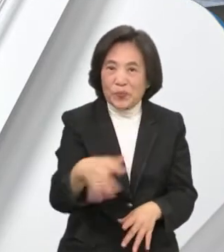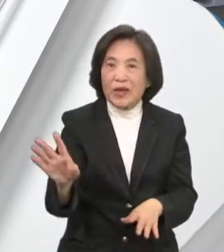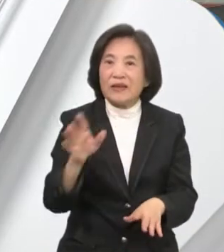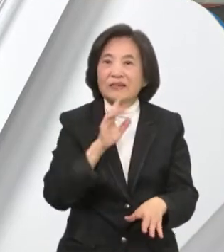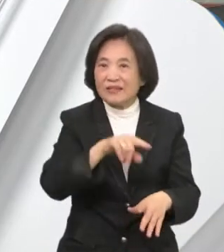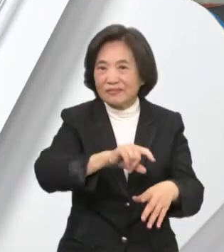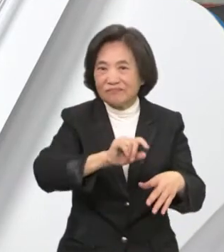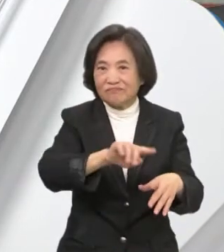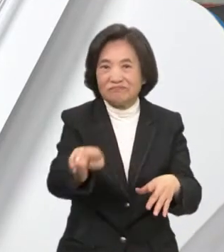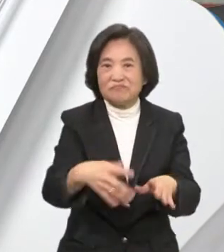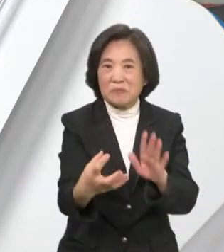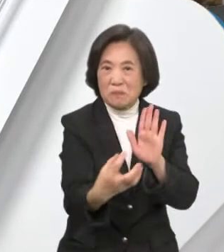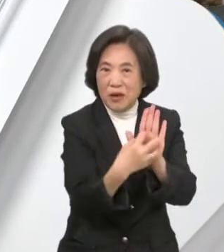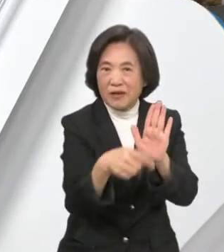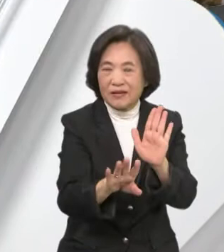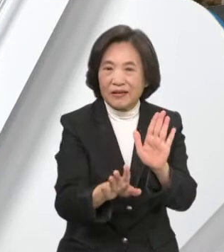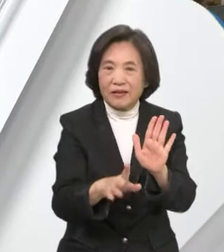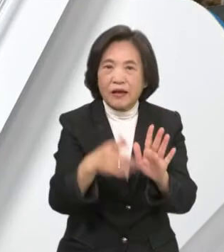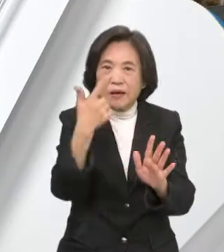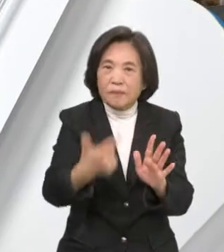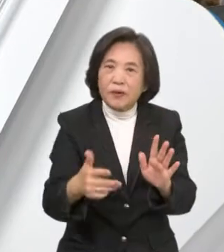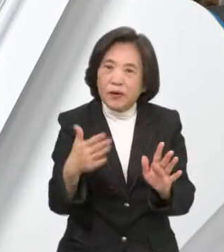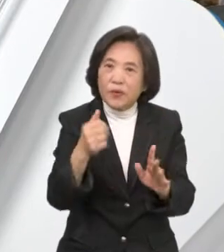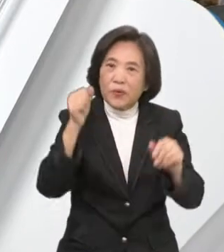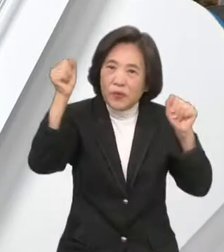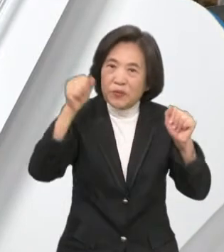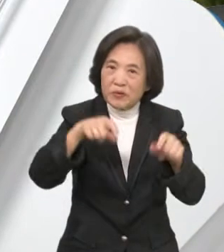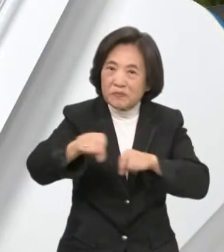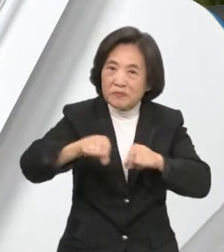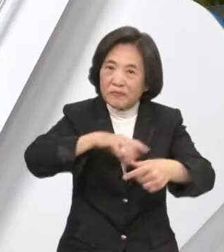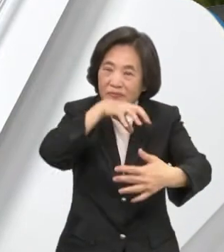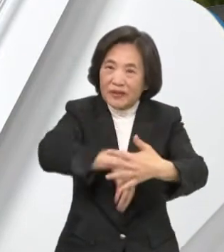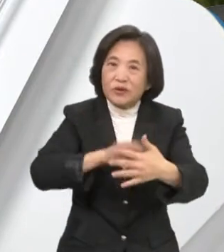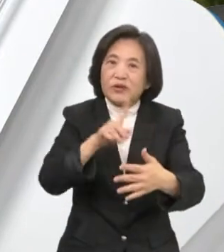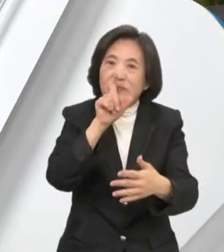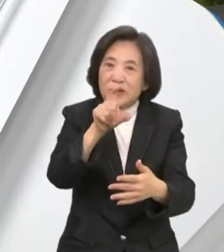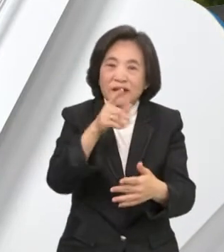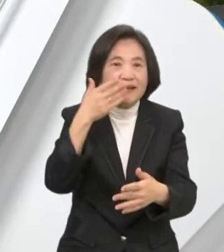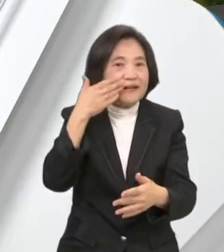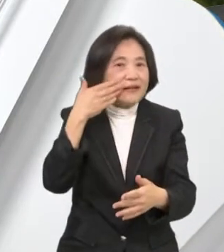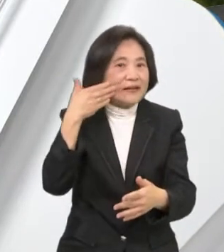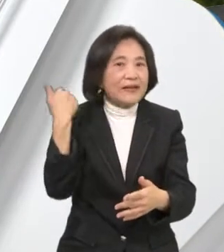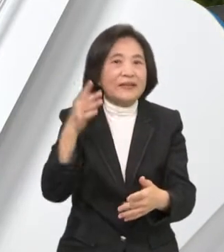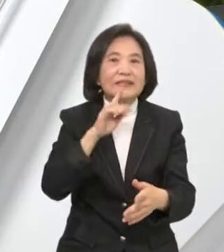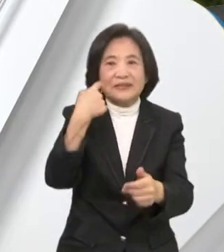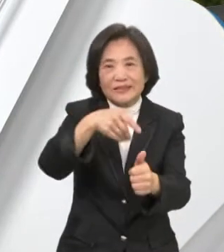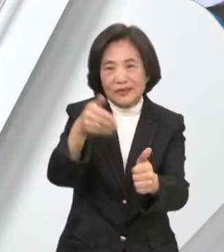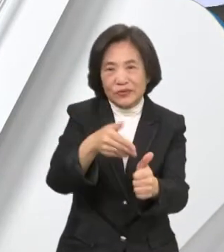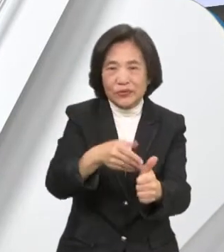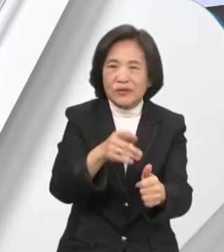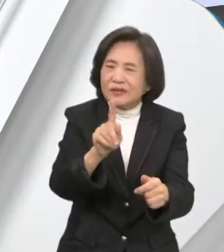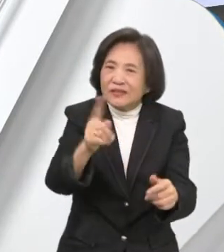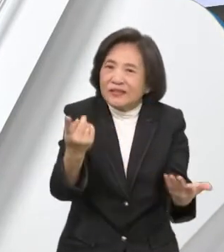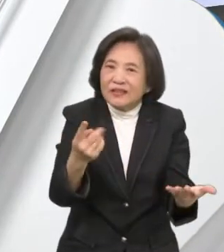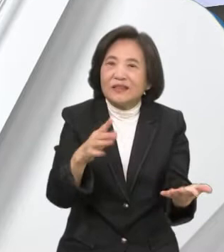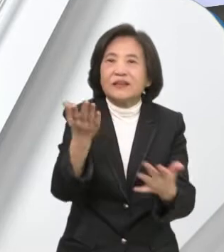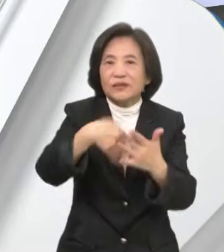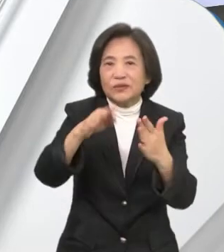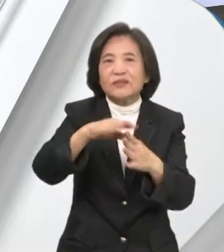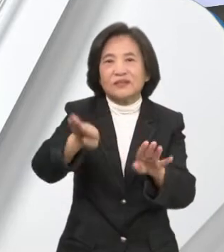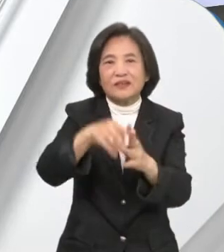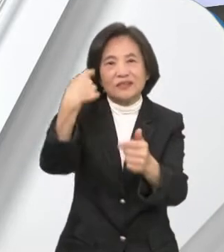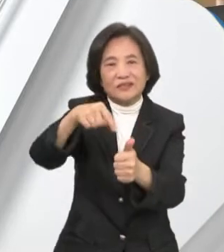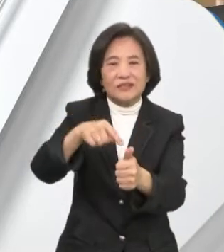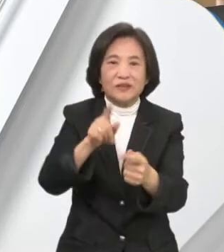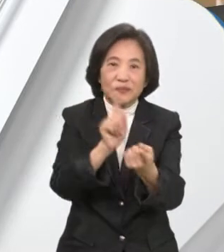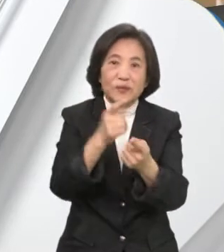欢迎品牌。对满五传统的策略规划，都就会红按照强势教育、社中好教科学